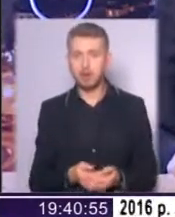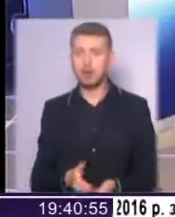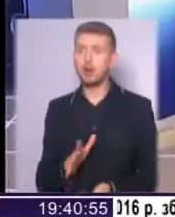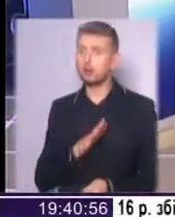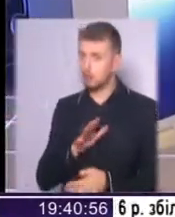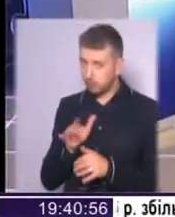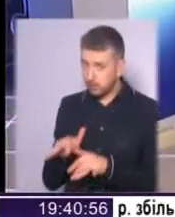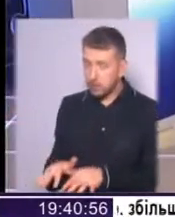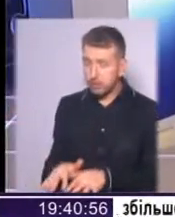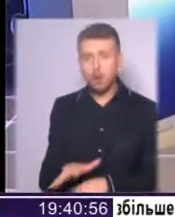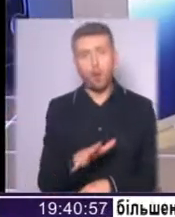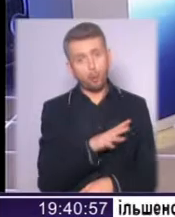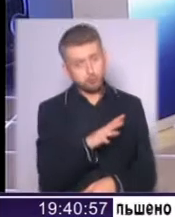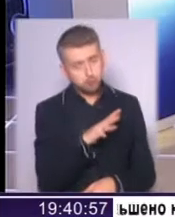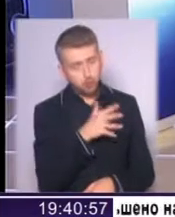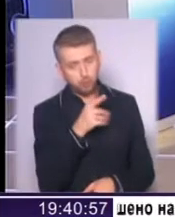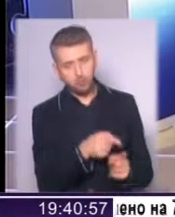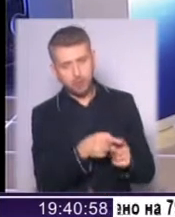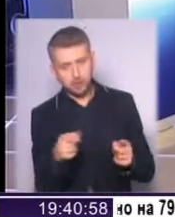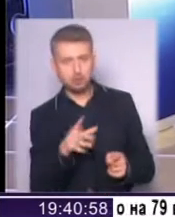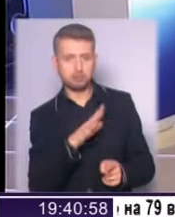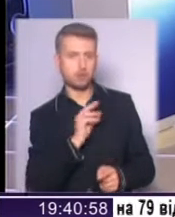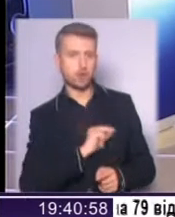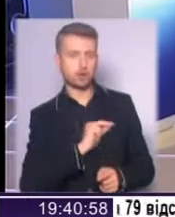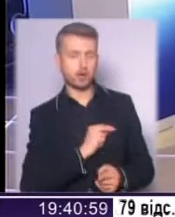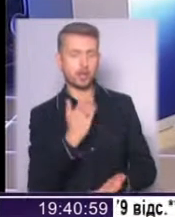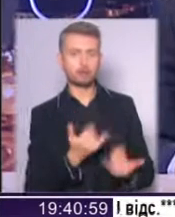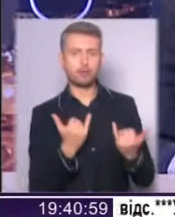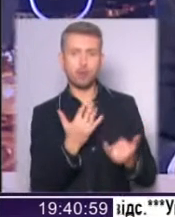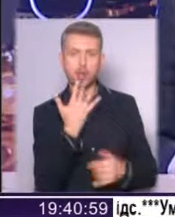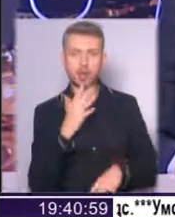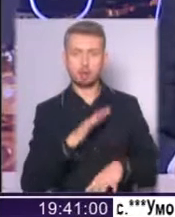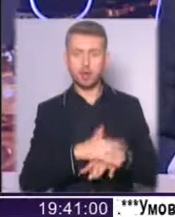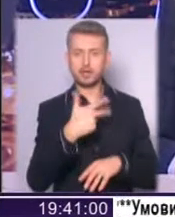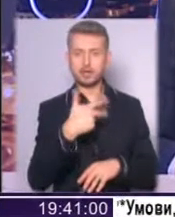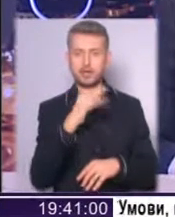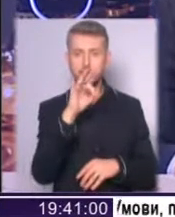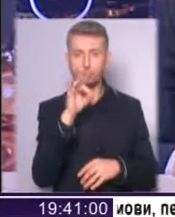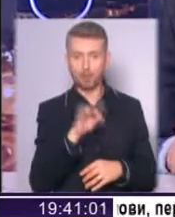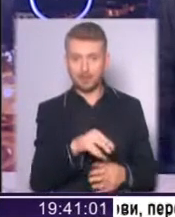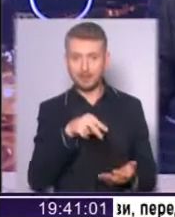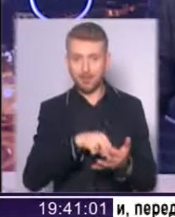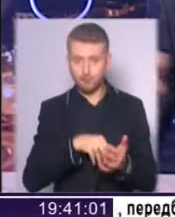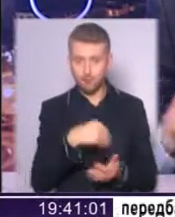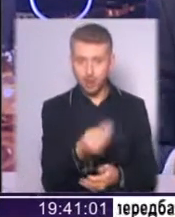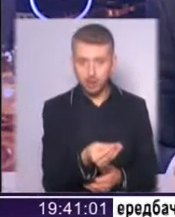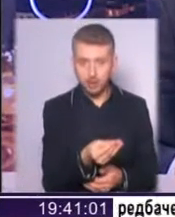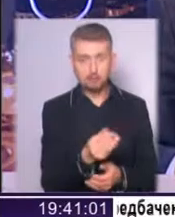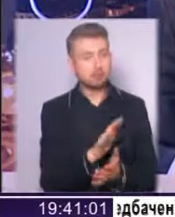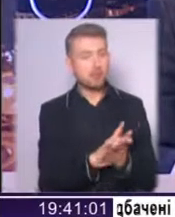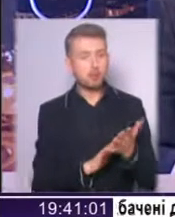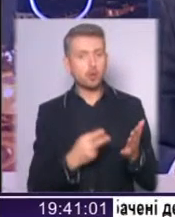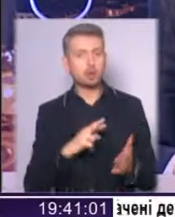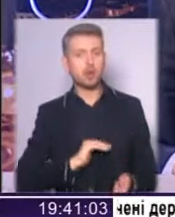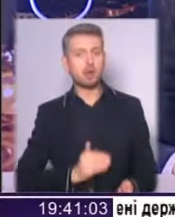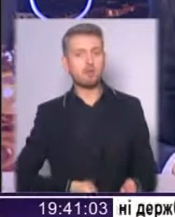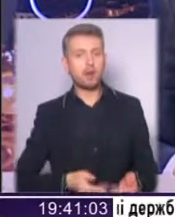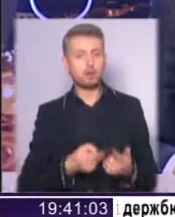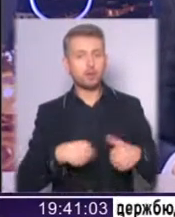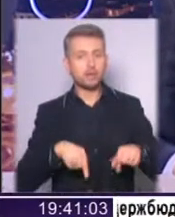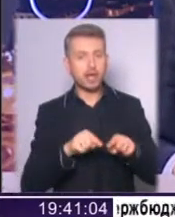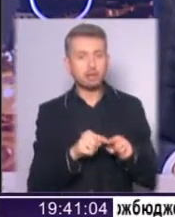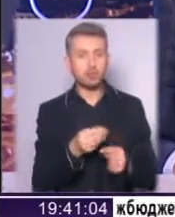цей рік, скільки молодих пар отримали свої квартири? Ну, от скажіть, я цього не знаю, немає. немає таких інформаданих, тому що програми ті не